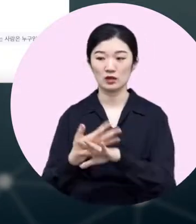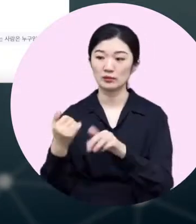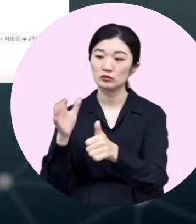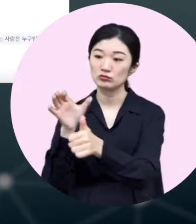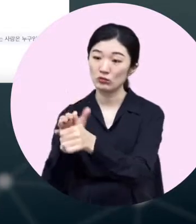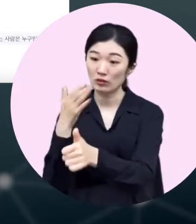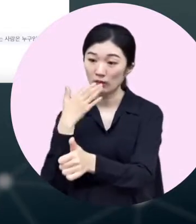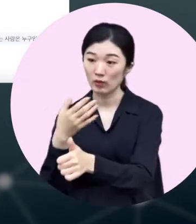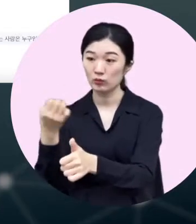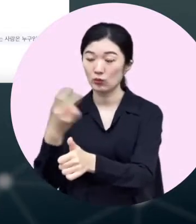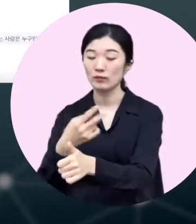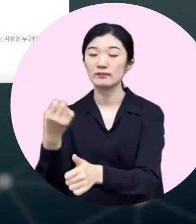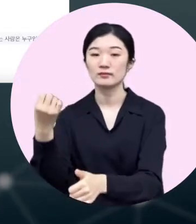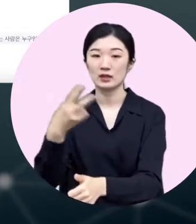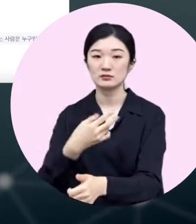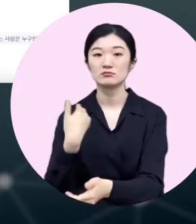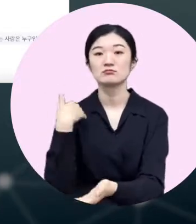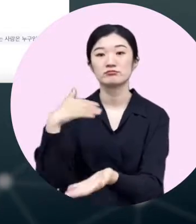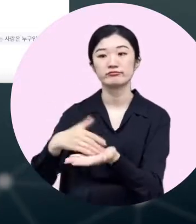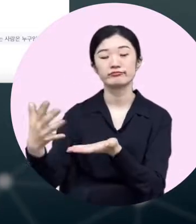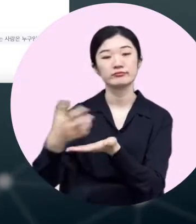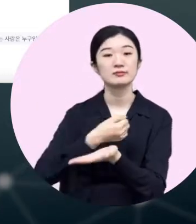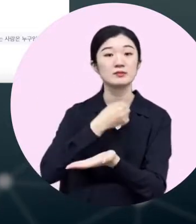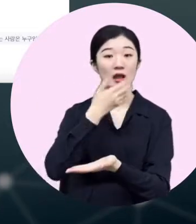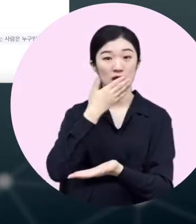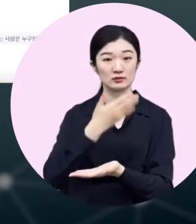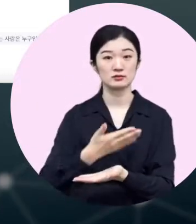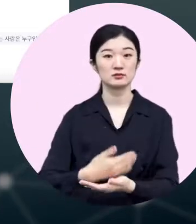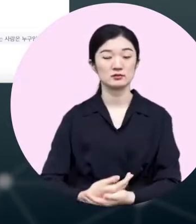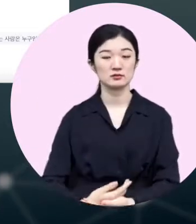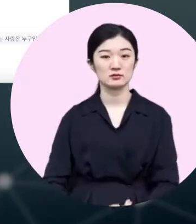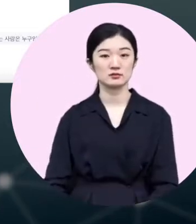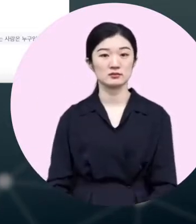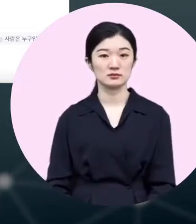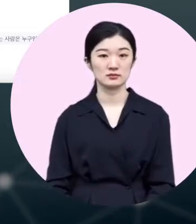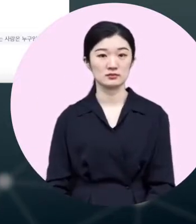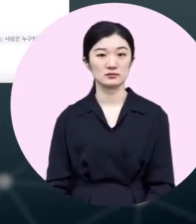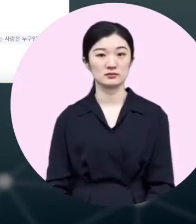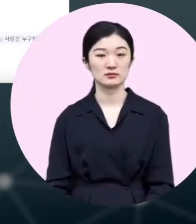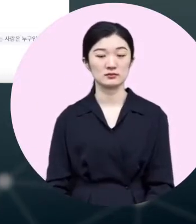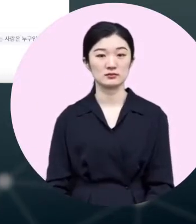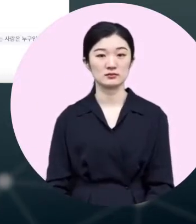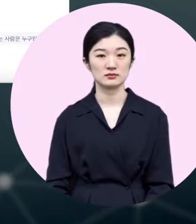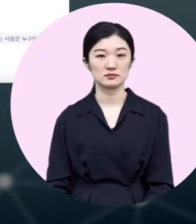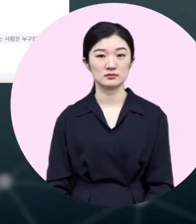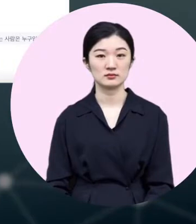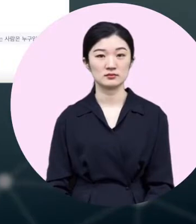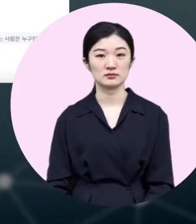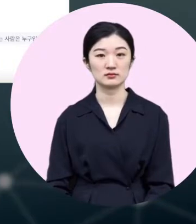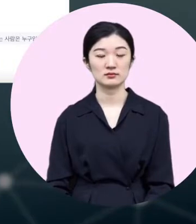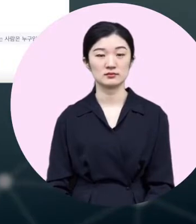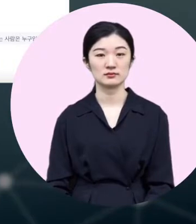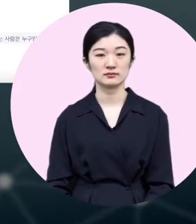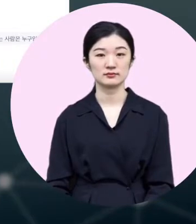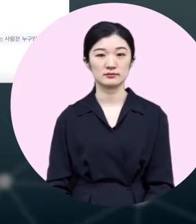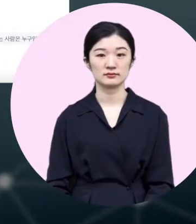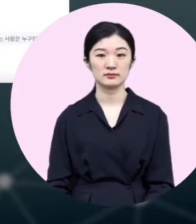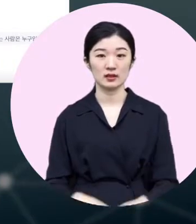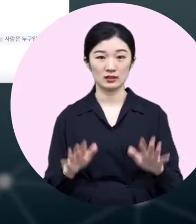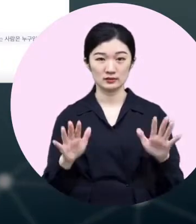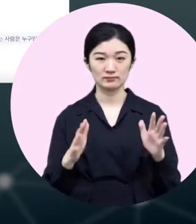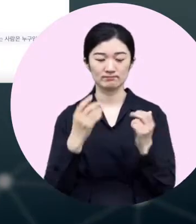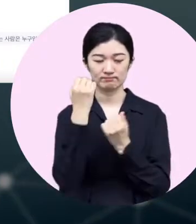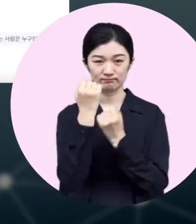넘겨줄 수도 있고 다시 회수를 해올 수도 있다는 거죠. 네. 자, 그러면은 여러분들 여기까지